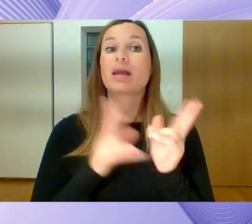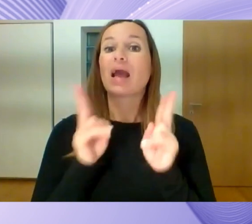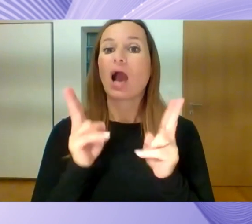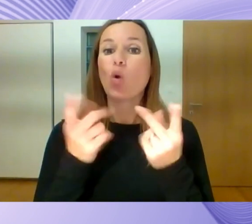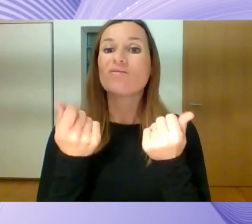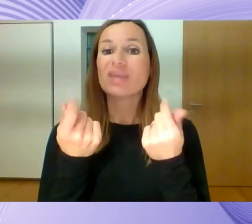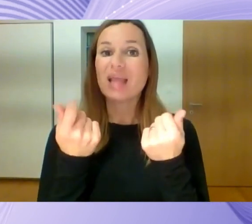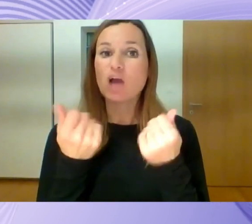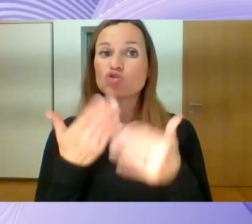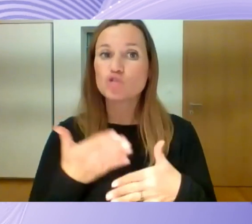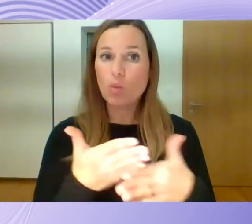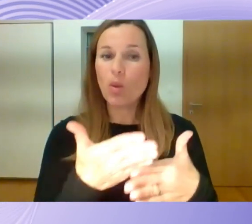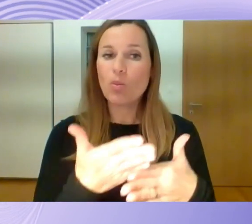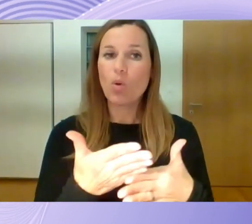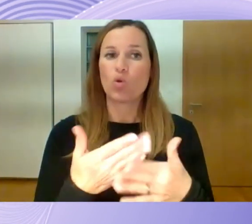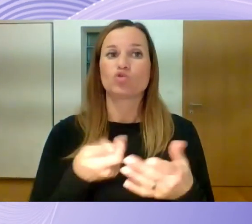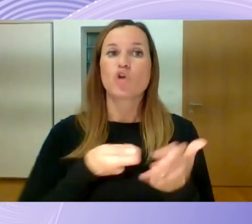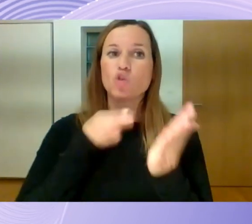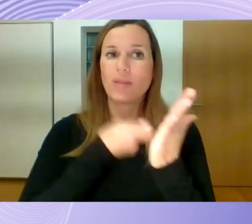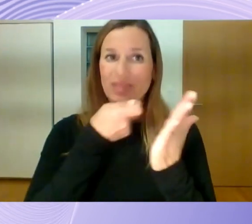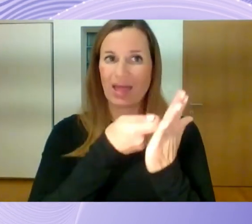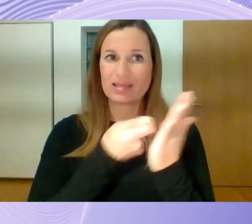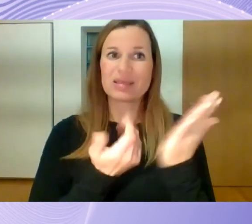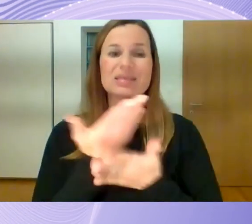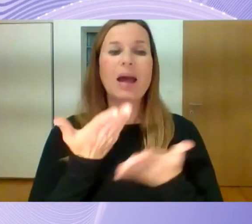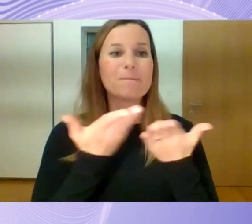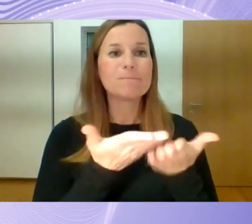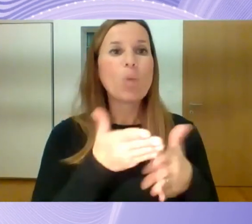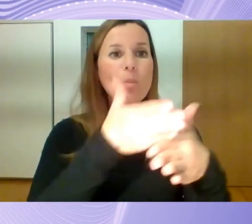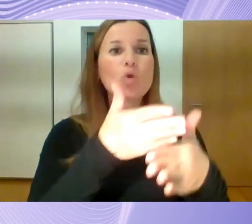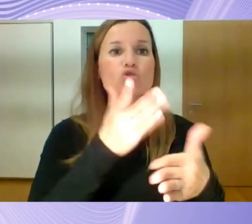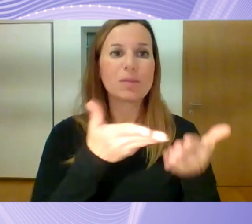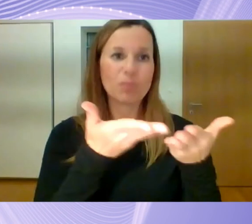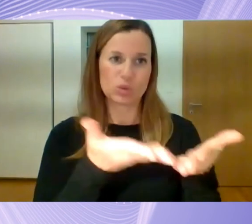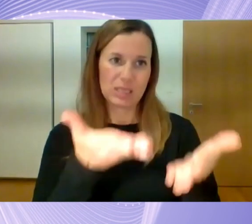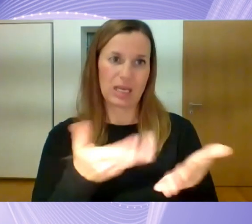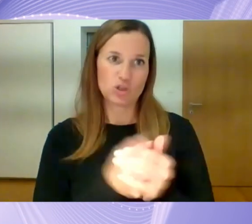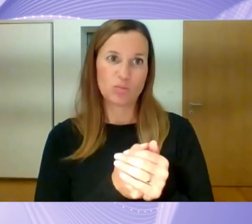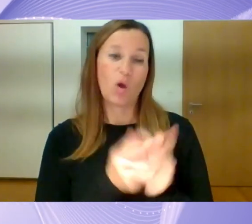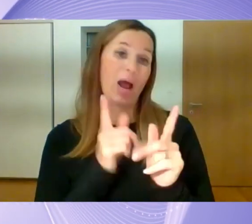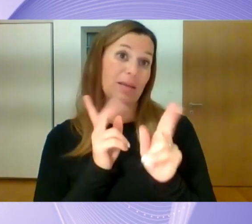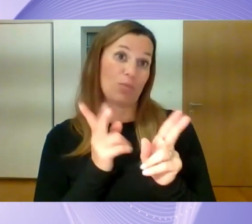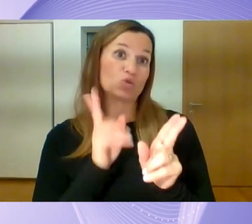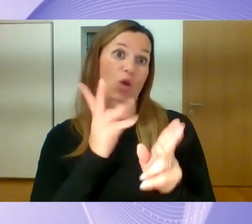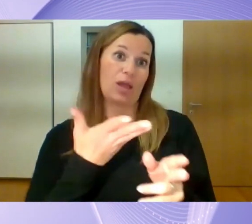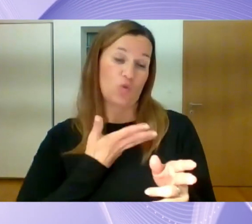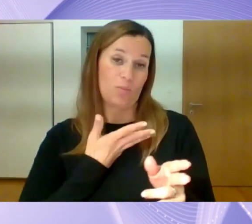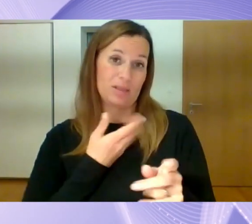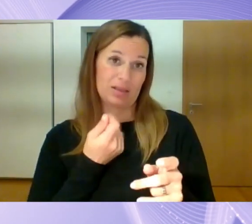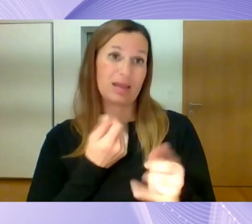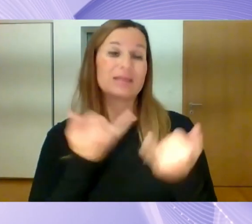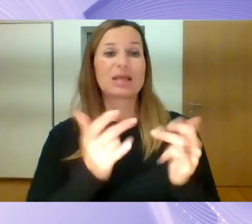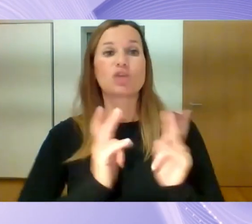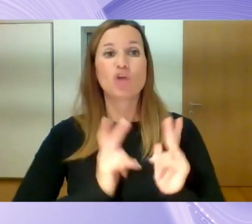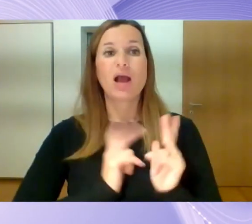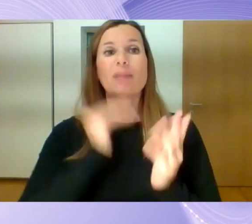finančno pomoč pa dodatki za pomoč in postrežbo recimo se da nekaj dobiti. Čakamo pa zakon o